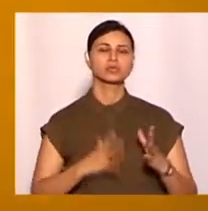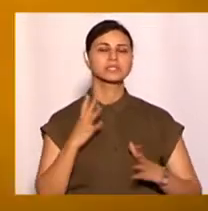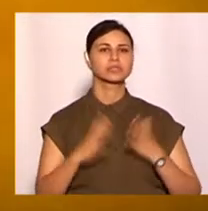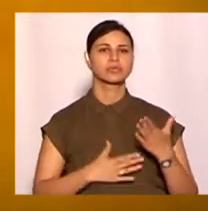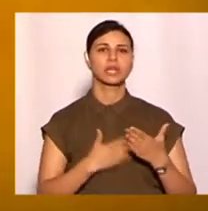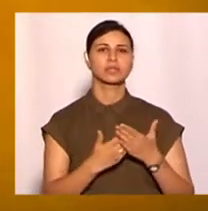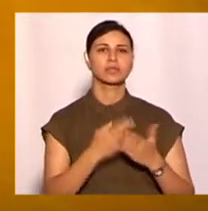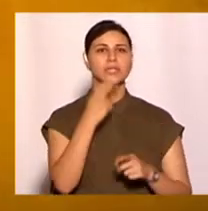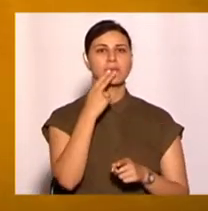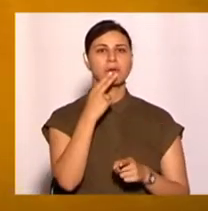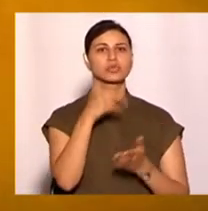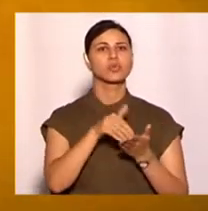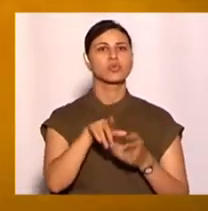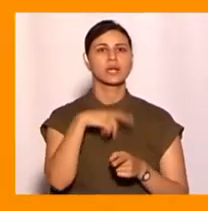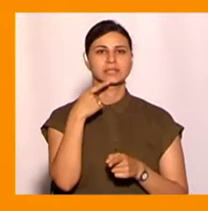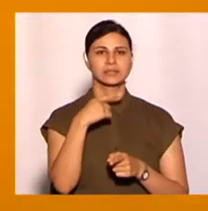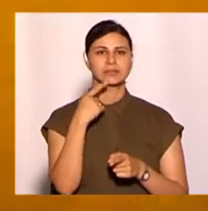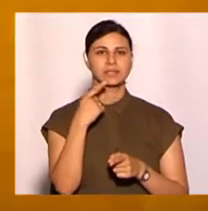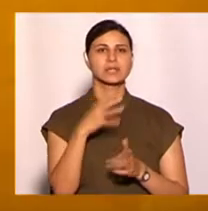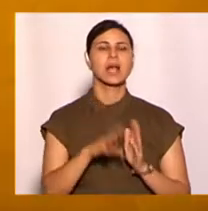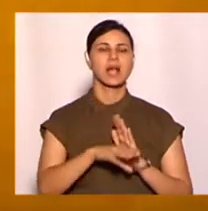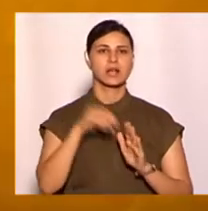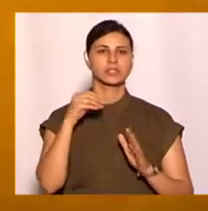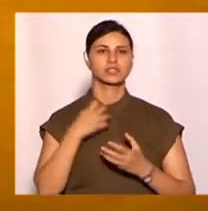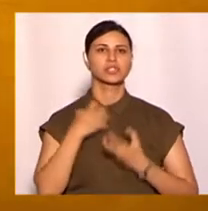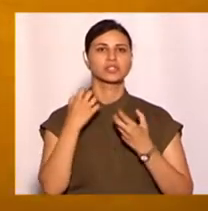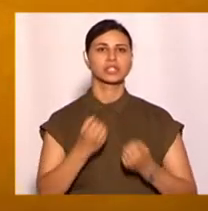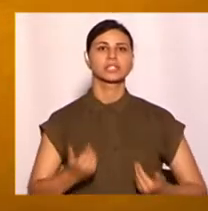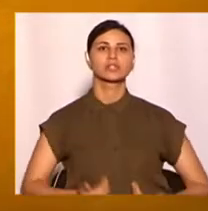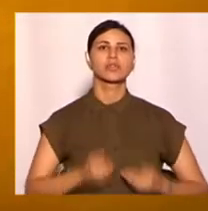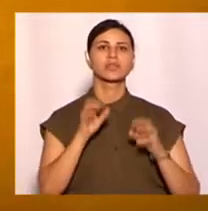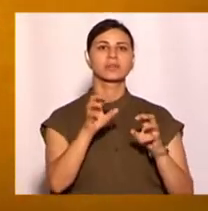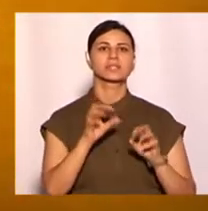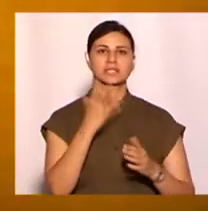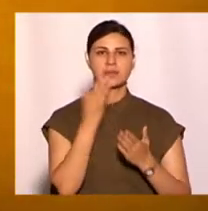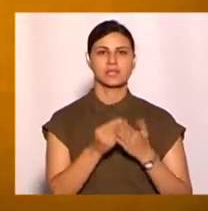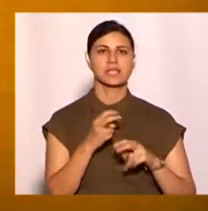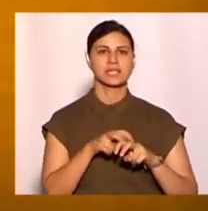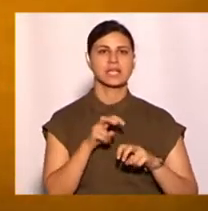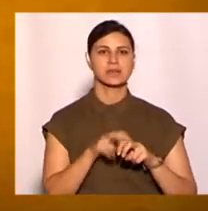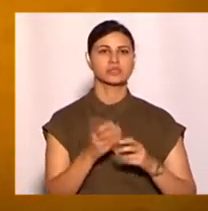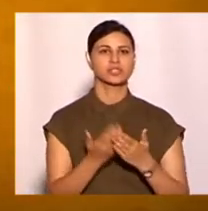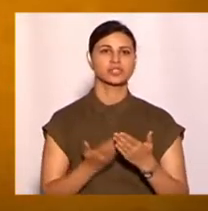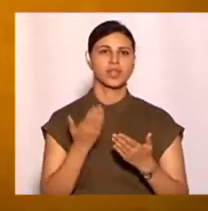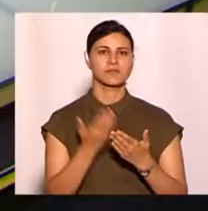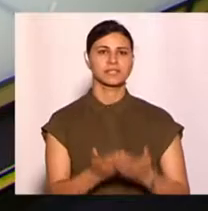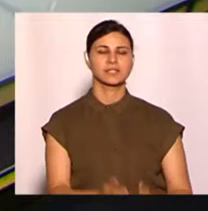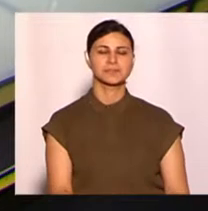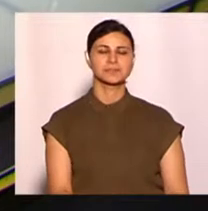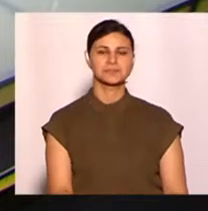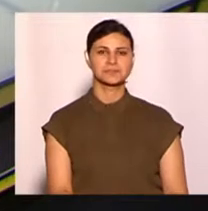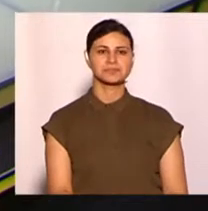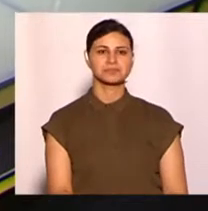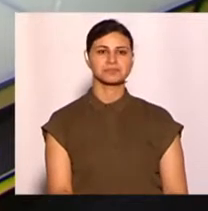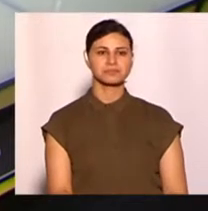აქტივობით, თამბაქოზე უარის თქმით. აირჩიე ჯანსაღი ცხოვრების წესი პირადი ექიმის რჩევით.